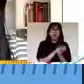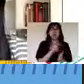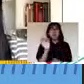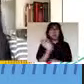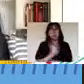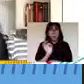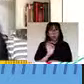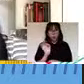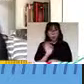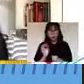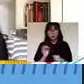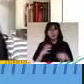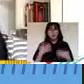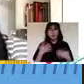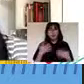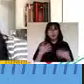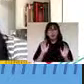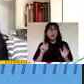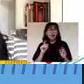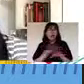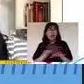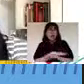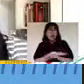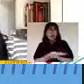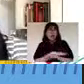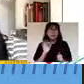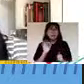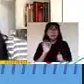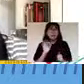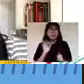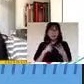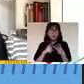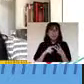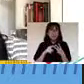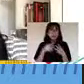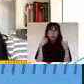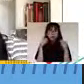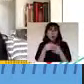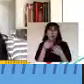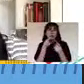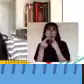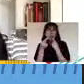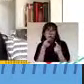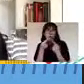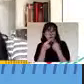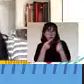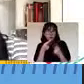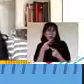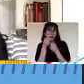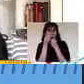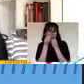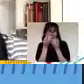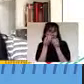Banyak yang belum comply. Kemudian di telekomunikasi, termasuk juga karena data-data kita